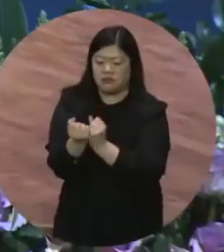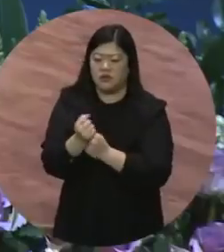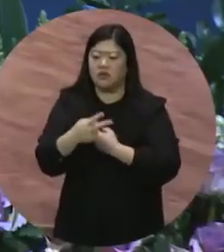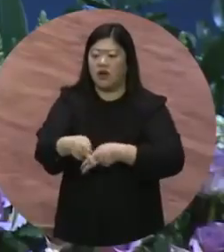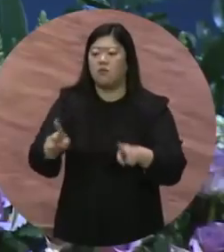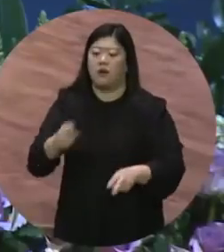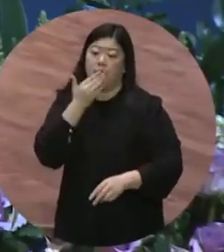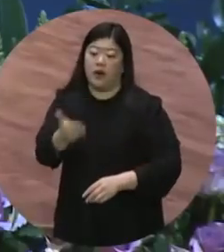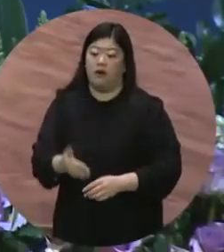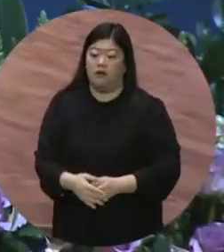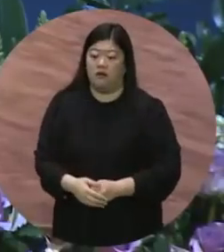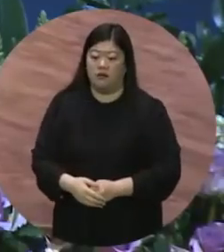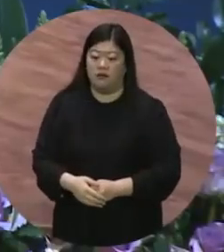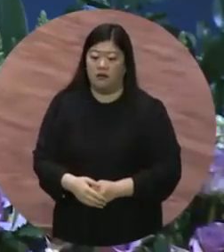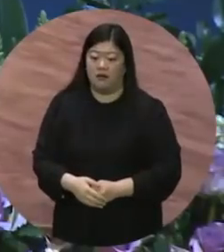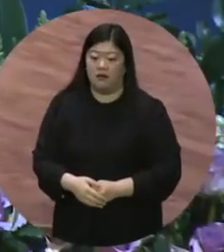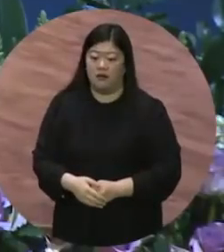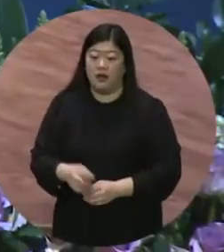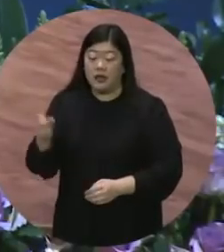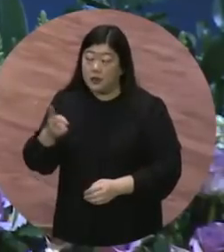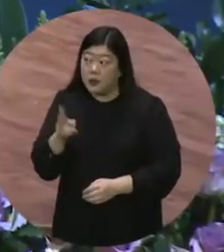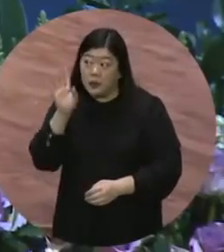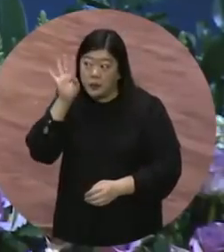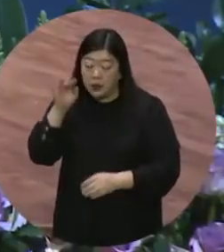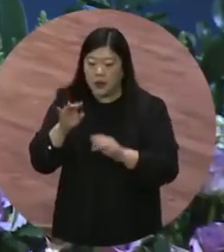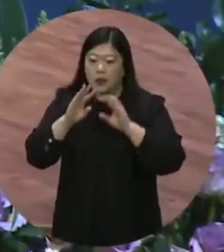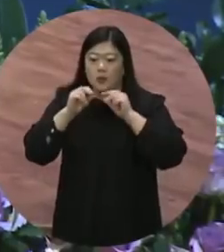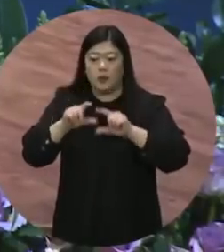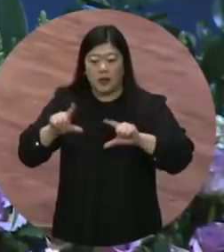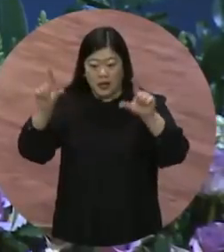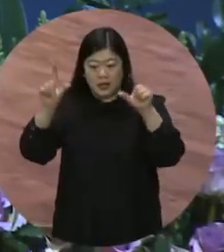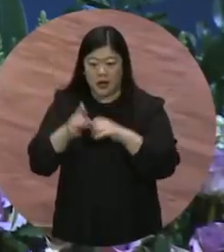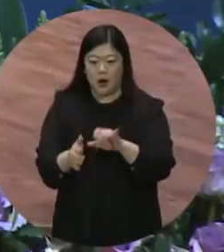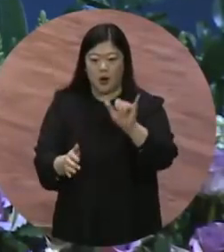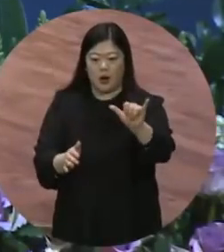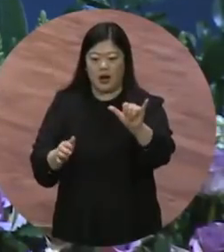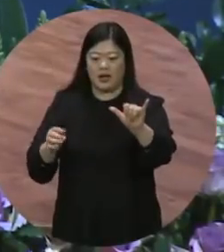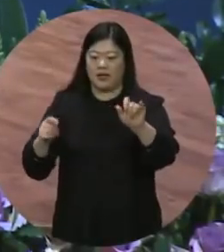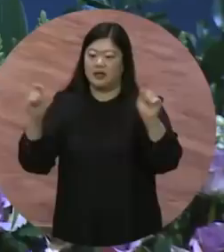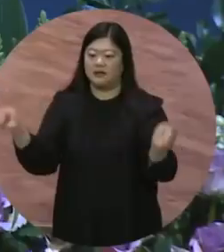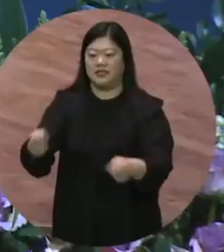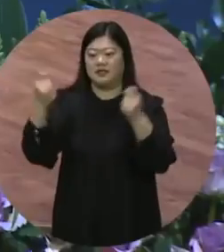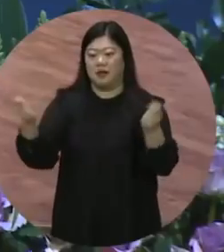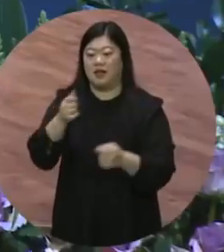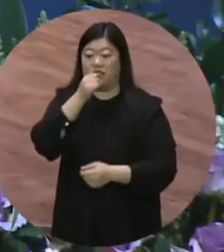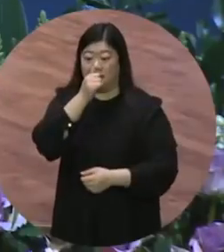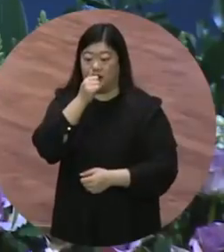도전합니다. 우리나라 10대 기독교율이